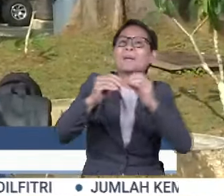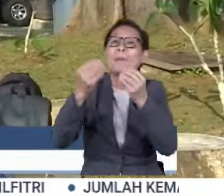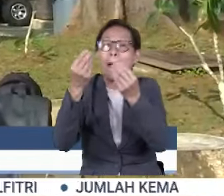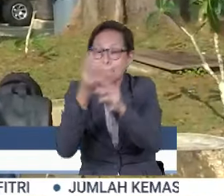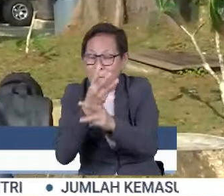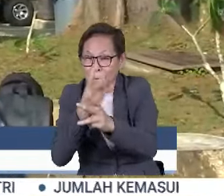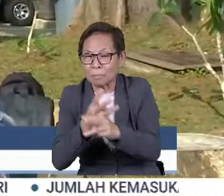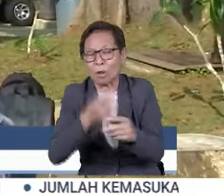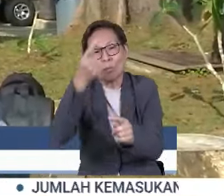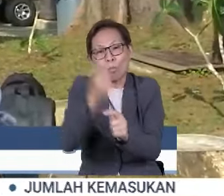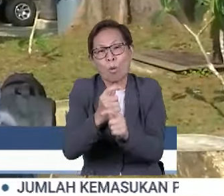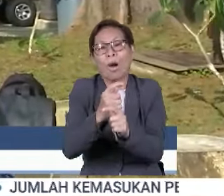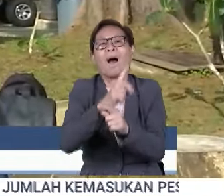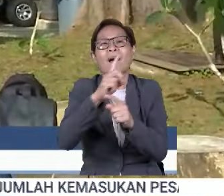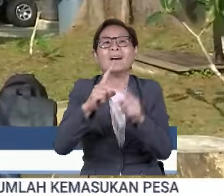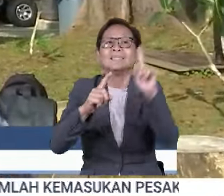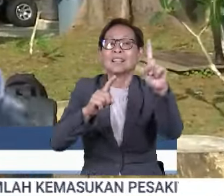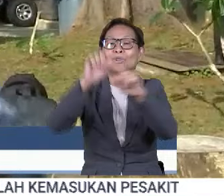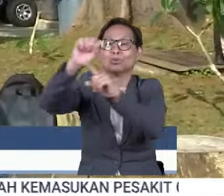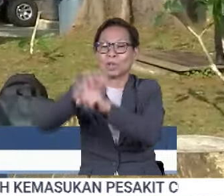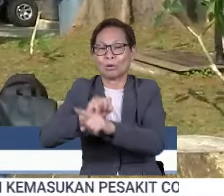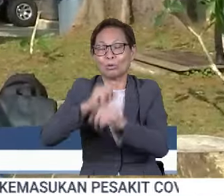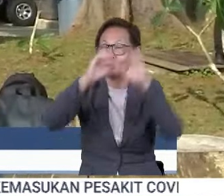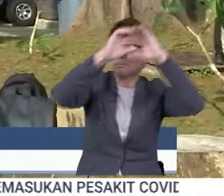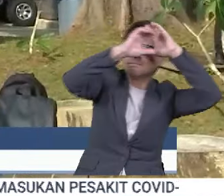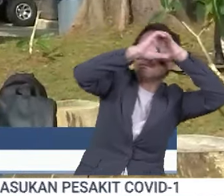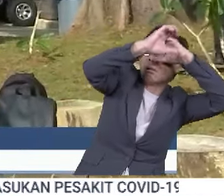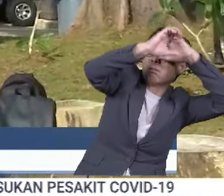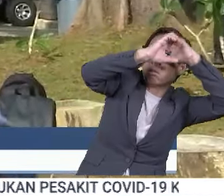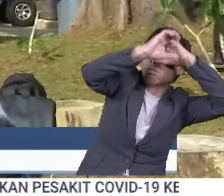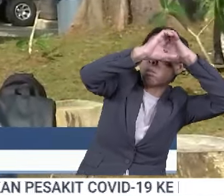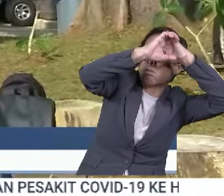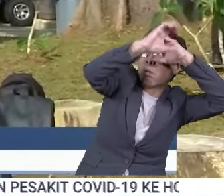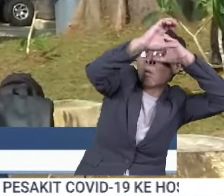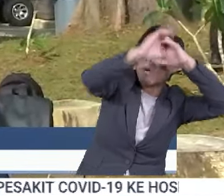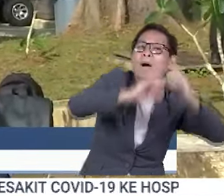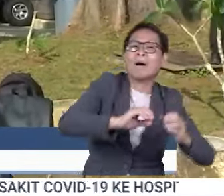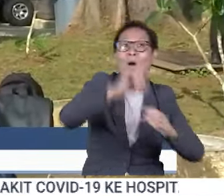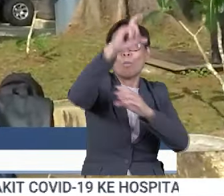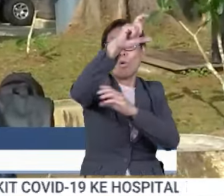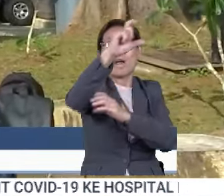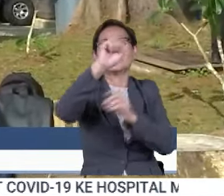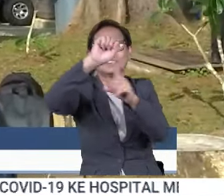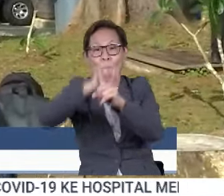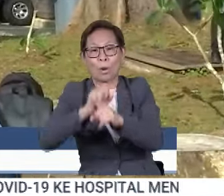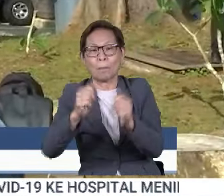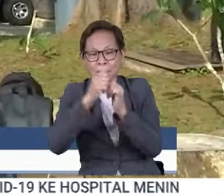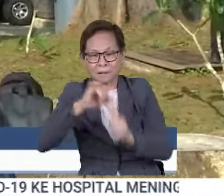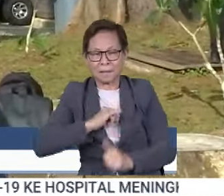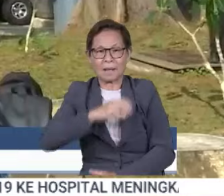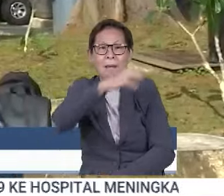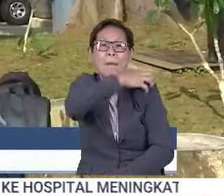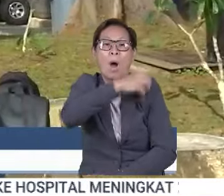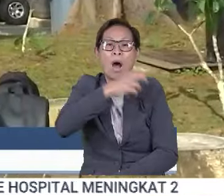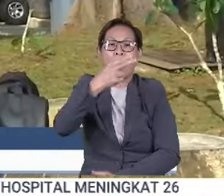petang ini kita akan menyaksikan sendiri kriteria bagi mencerap anak bulan Syawal. Dan bersama saya pada ketika ini ialah pegawai Ahli Ehwal